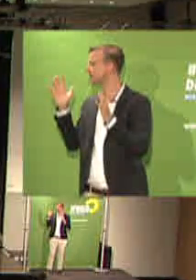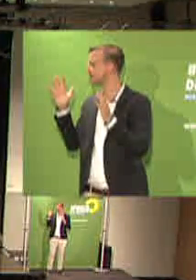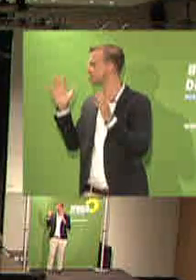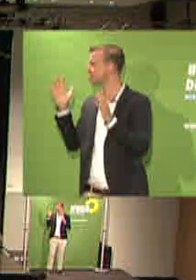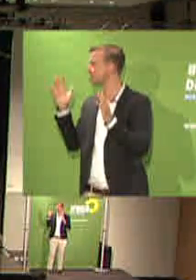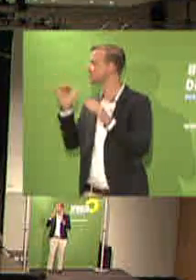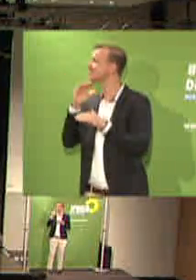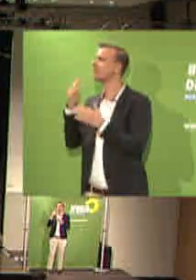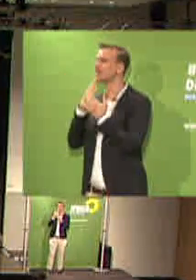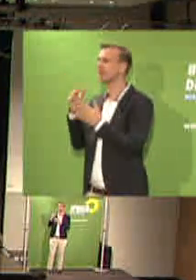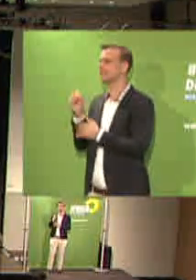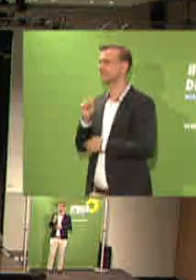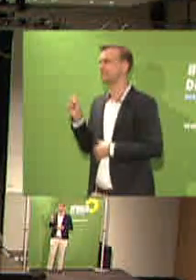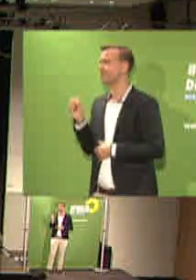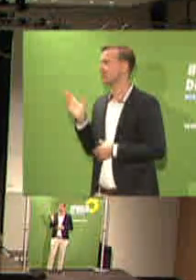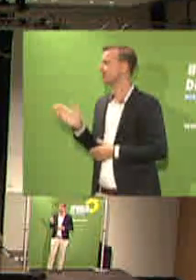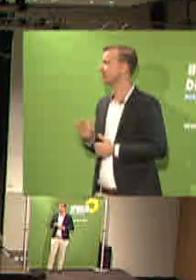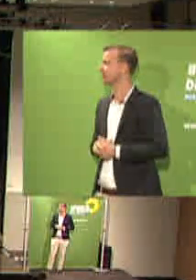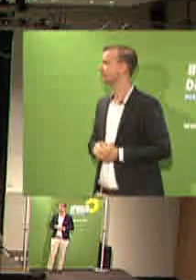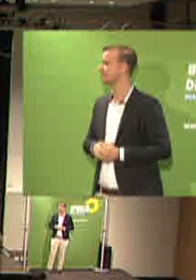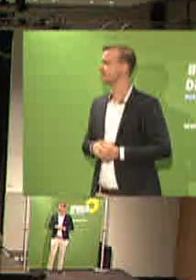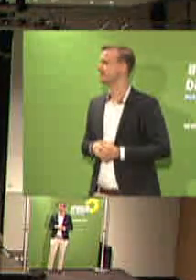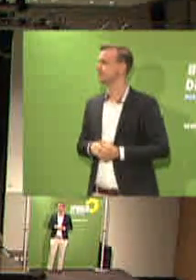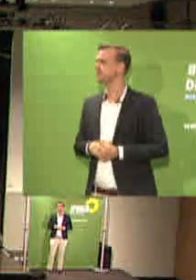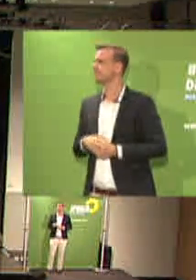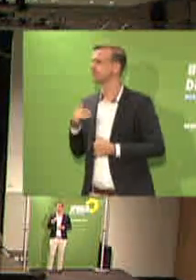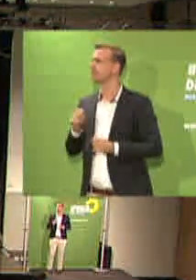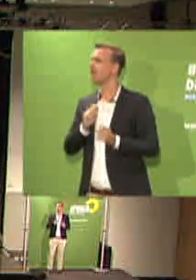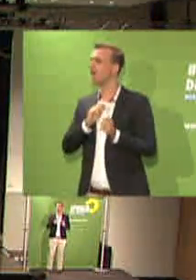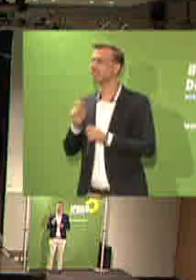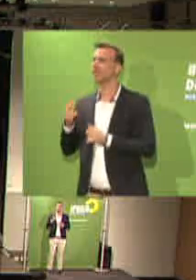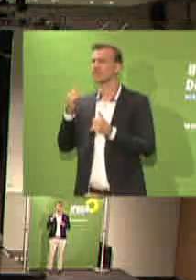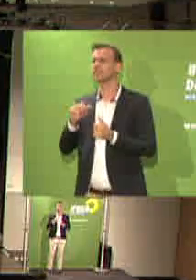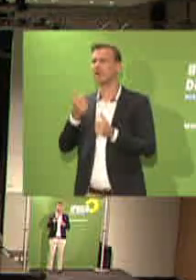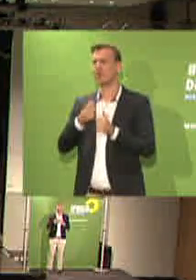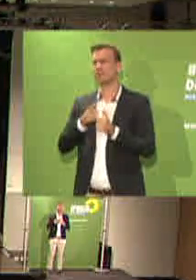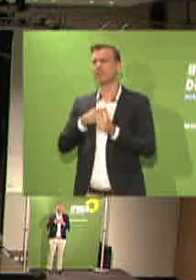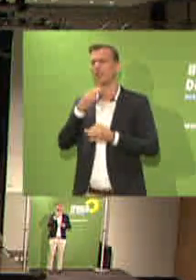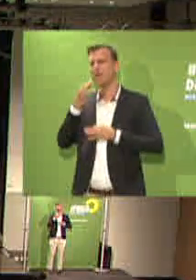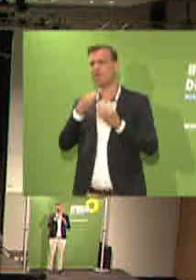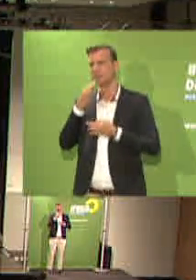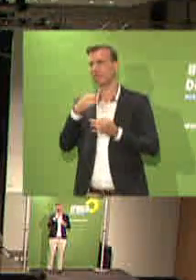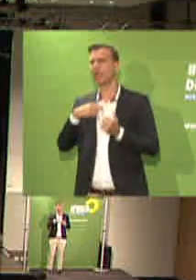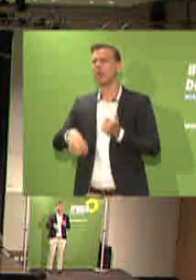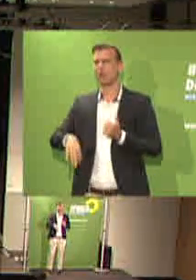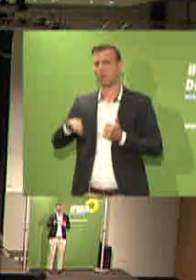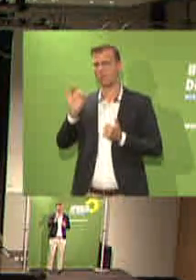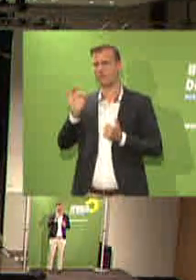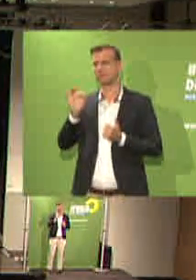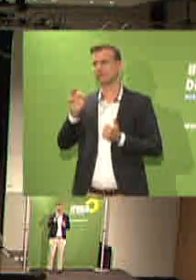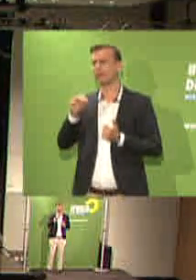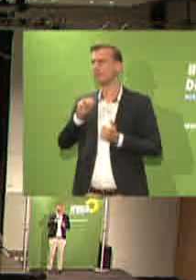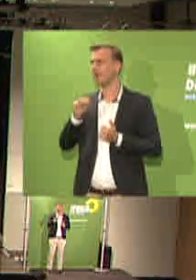Vielen Dank, Sven, für die Einbringung dieses Antrages. Wir haben jetzt einen ersten Redebeitrag gelost, und zwar die